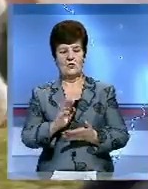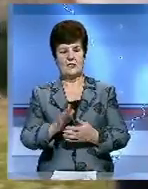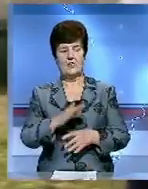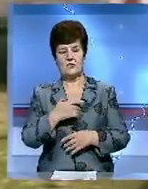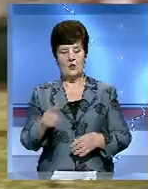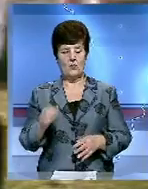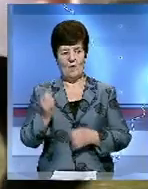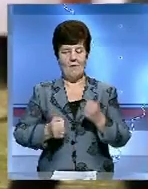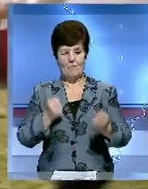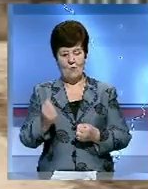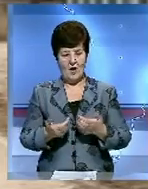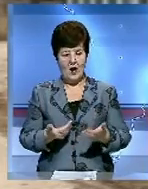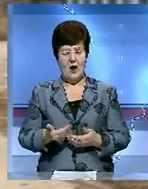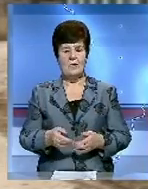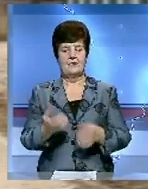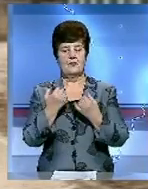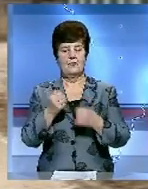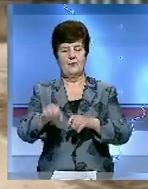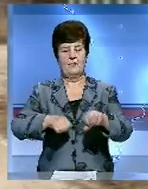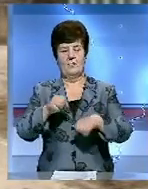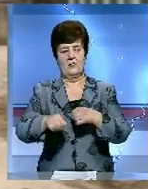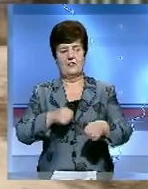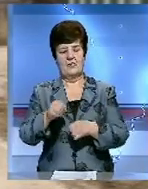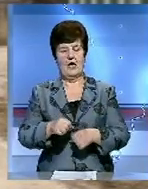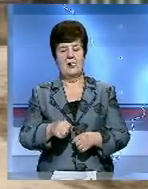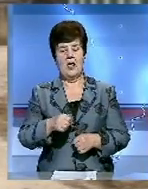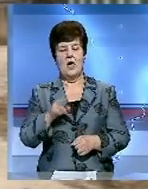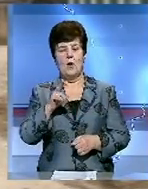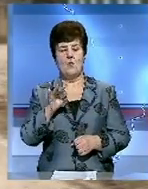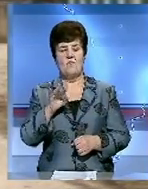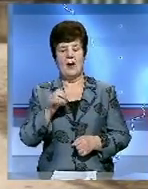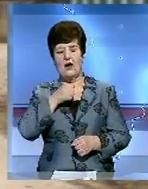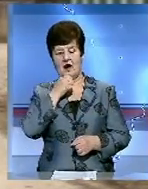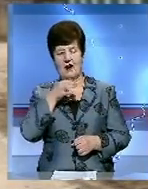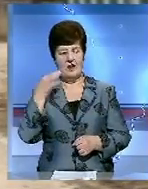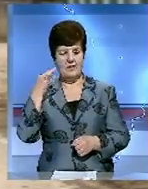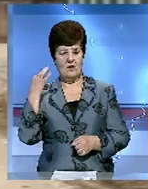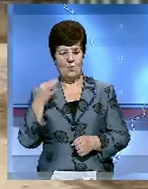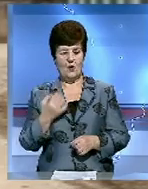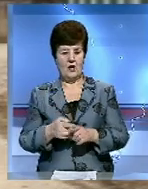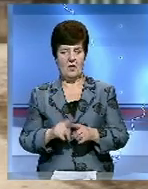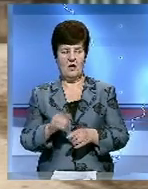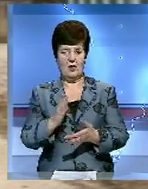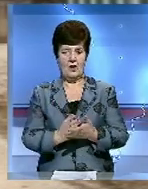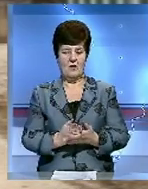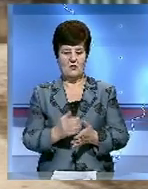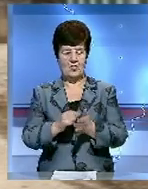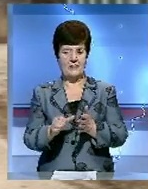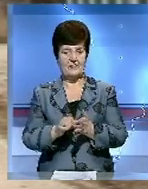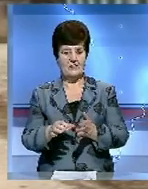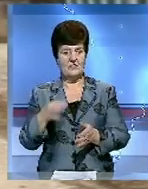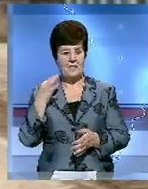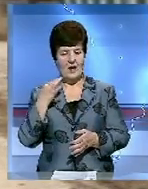alții încearcă să scape pe bicicletă de povara anilor. Eu pe bicicletă merg vreo 5 ani de zile și tare bine mi ajută